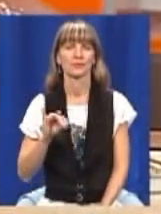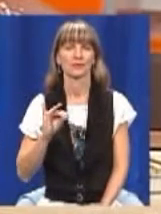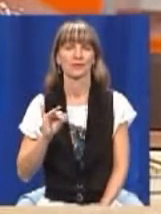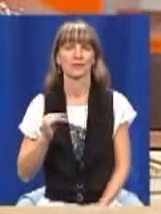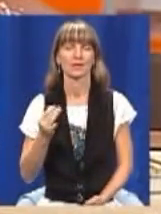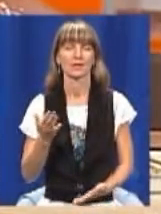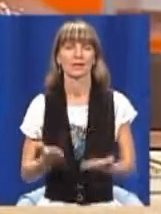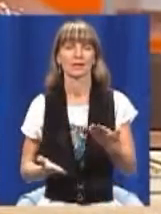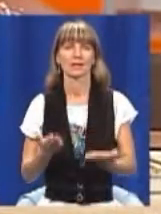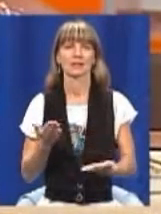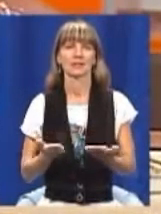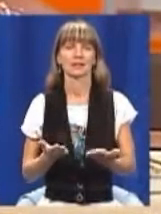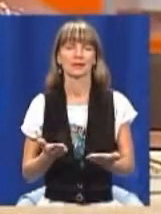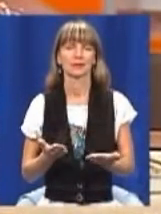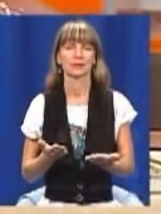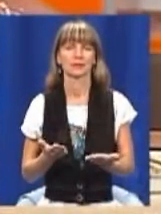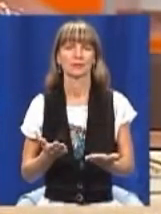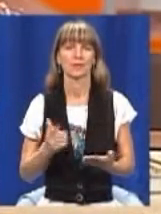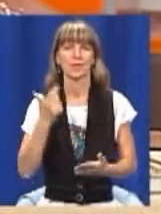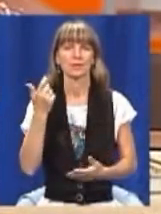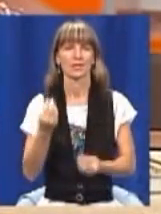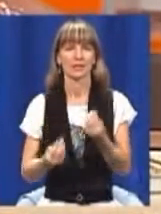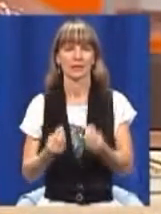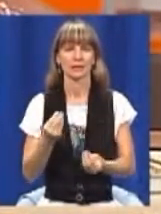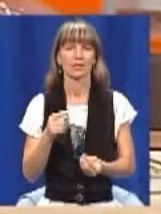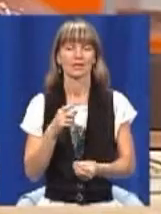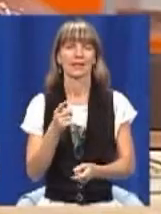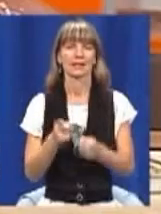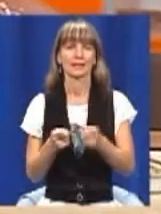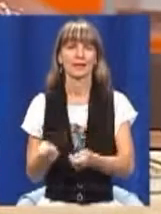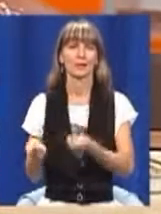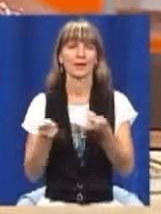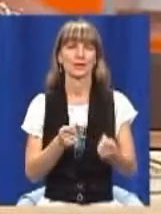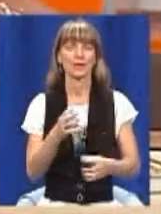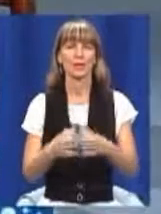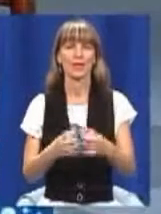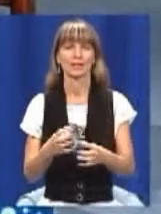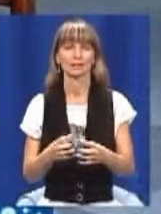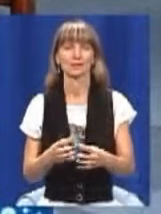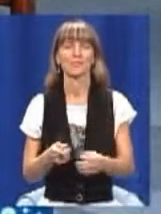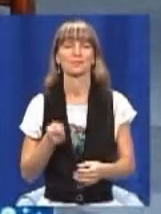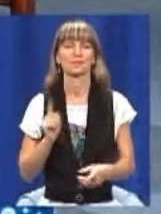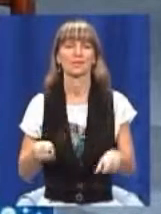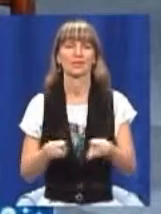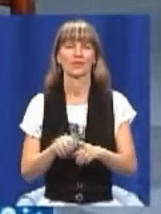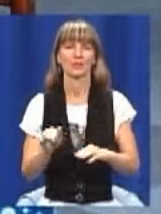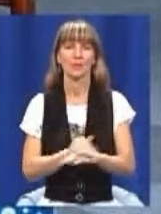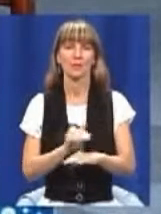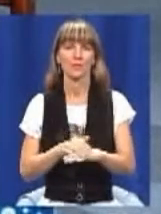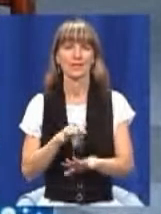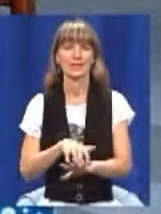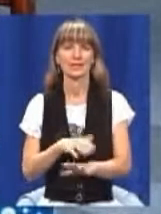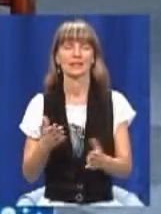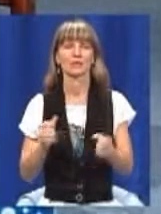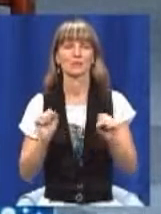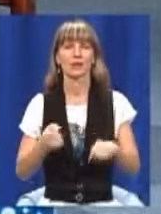Та якщо господар грається, то вона іноді приносить м'ячик. Дійсно, така доброзичлива лакицька, яка